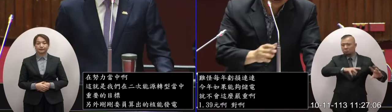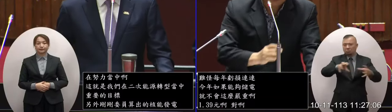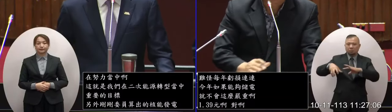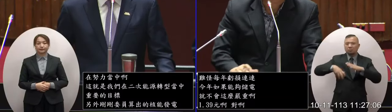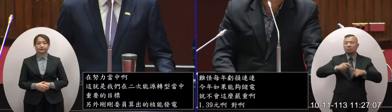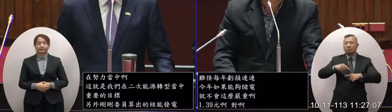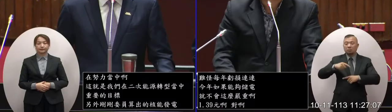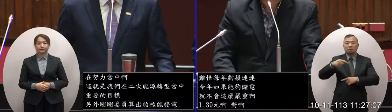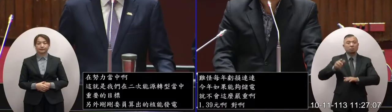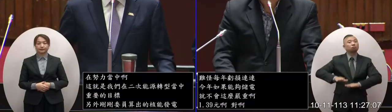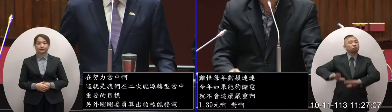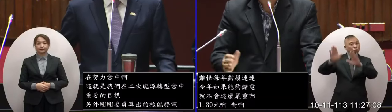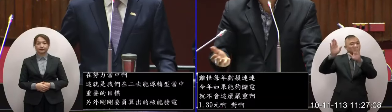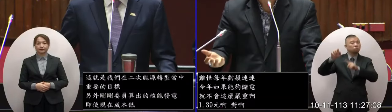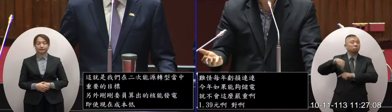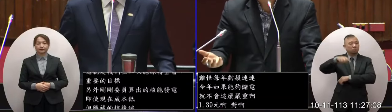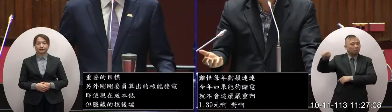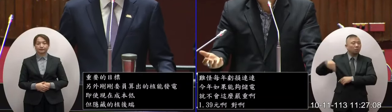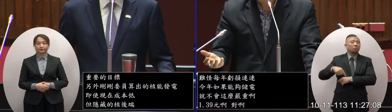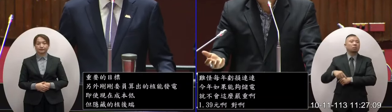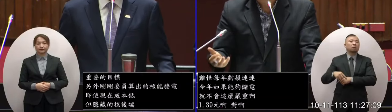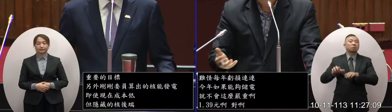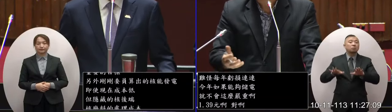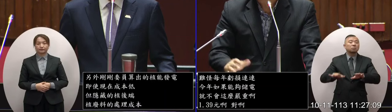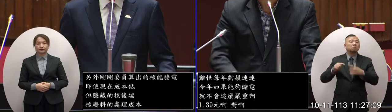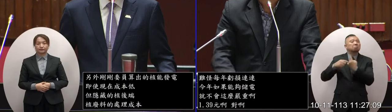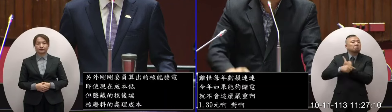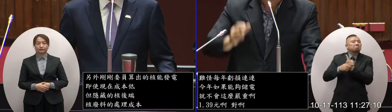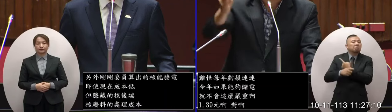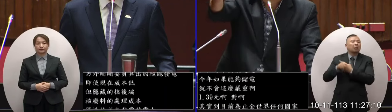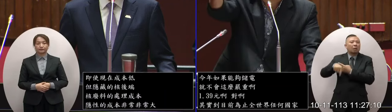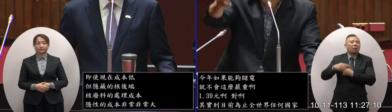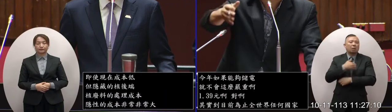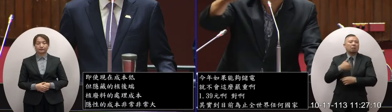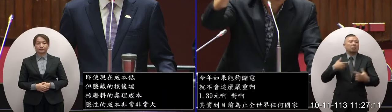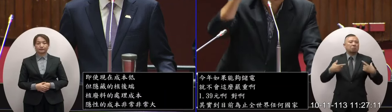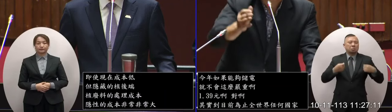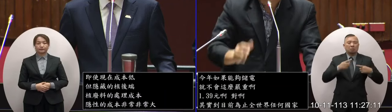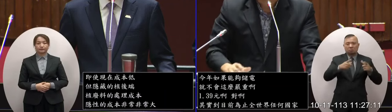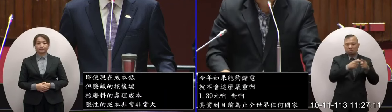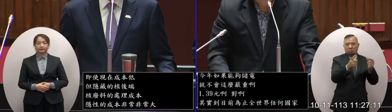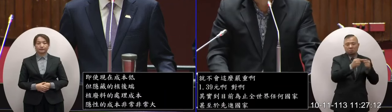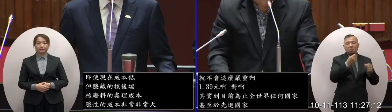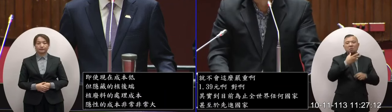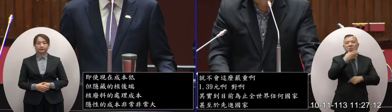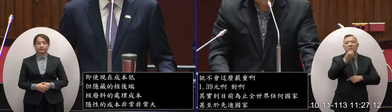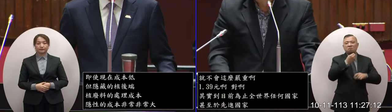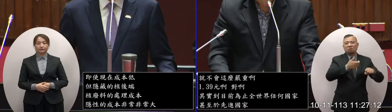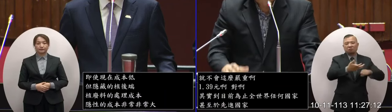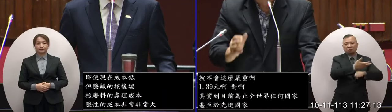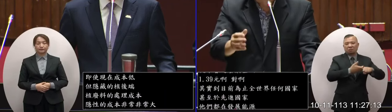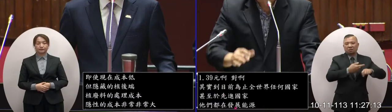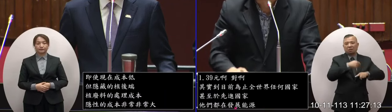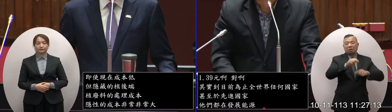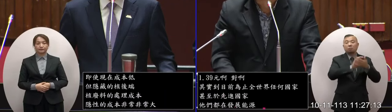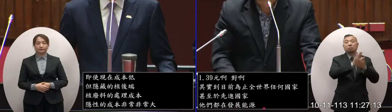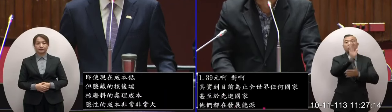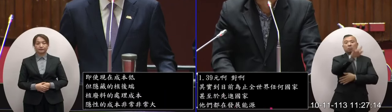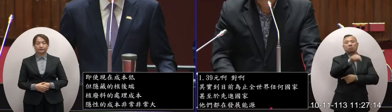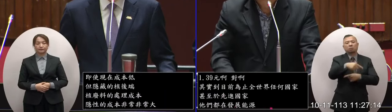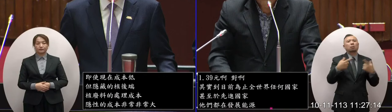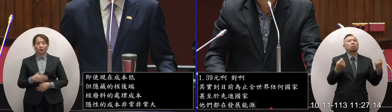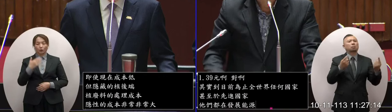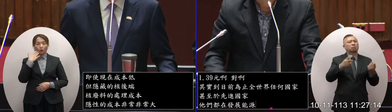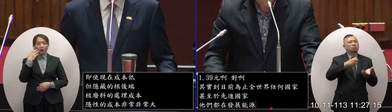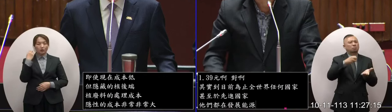甚至于先进国家，他们都在发展能源。你日本福岛以后，它还是一样啊，还在发展核能、啊。 如果